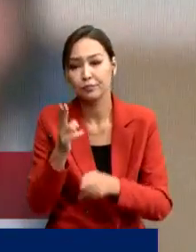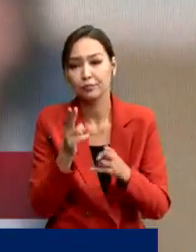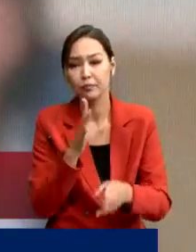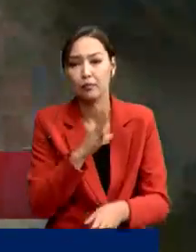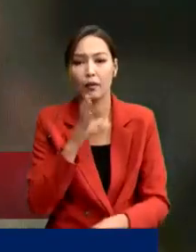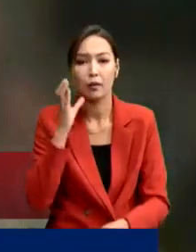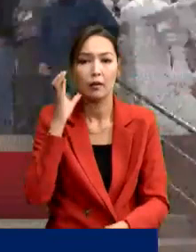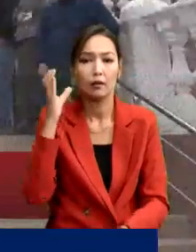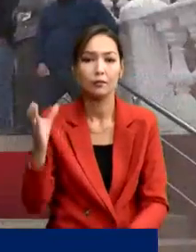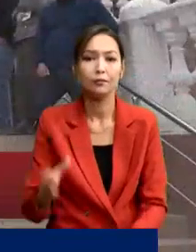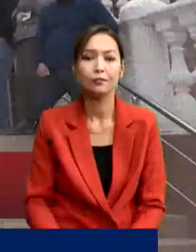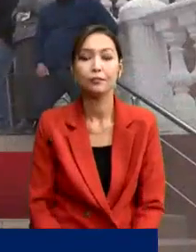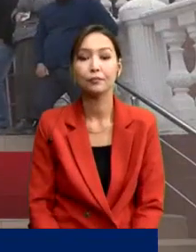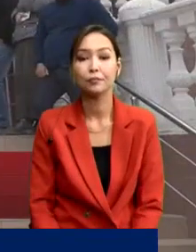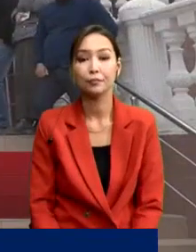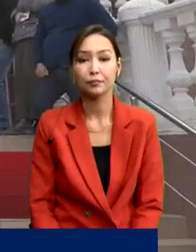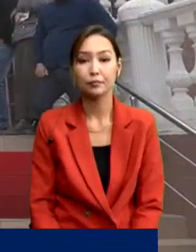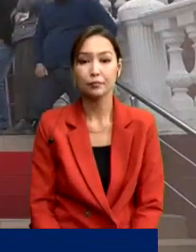келді.